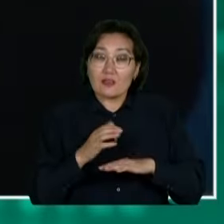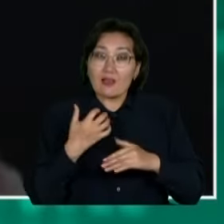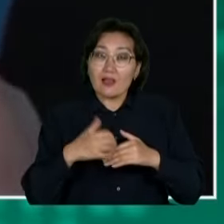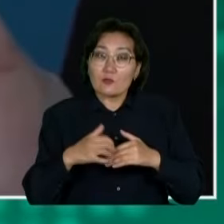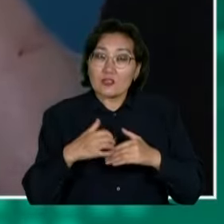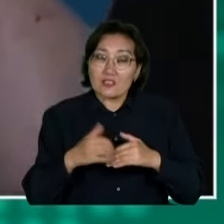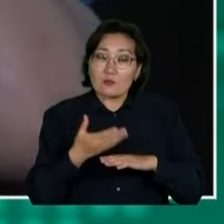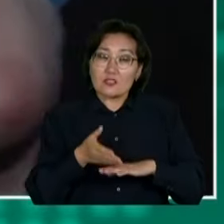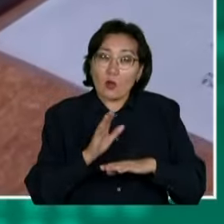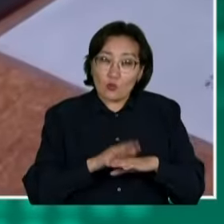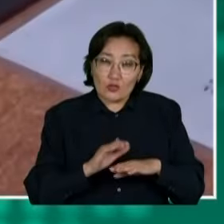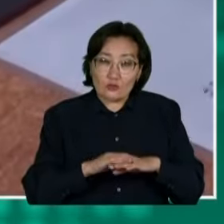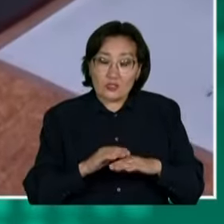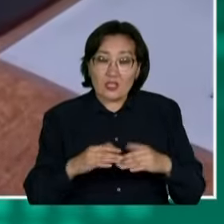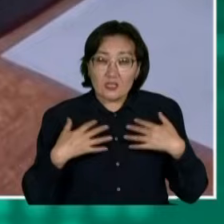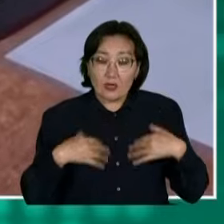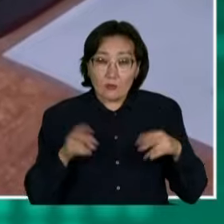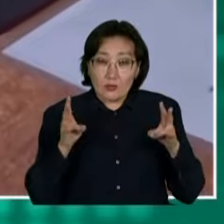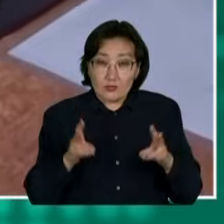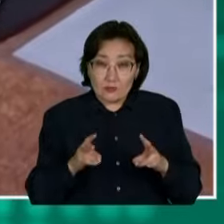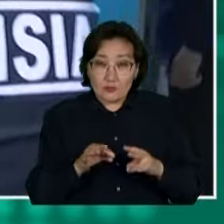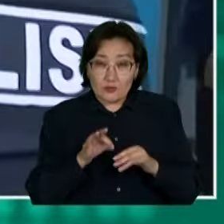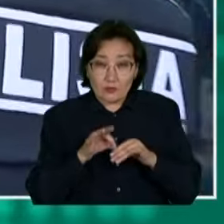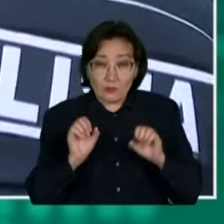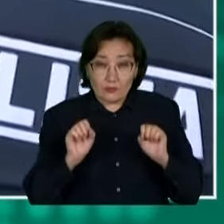табылады. Жалпы барлық қылмыстарды